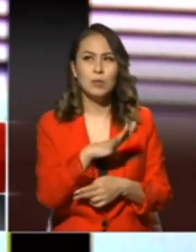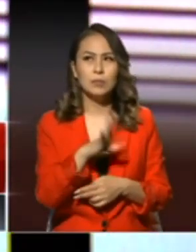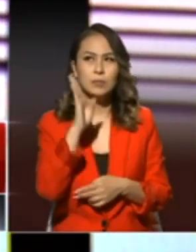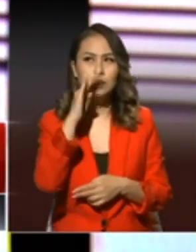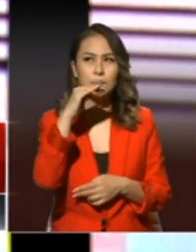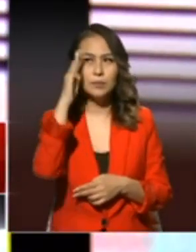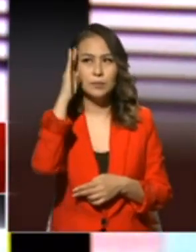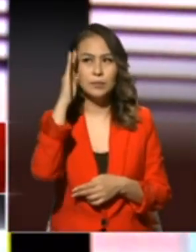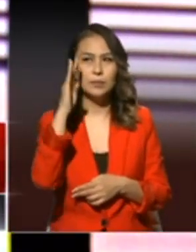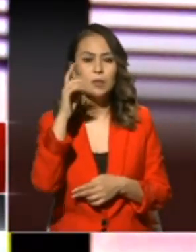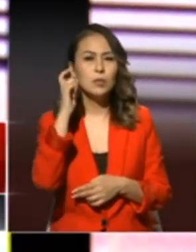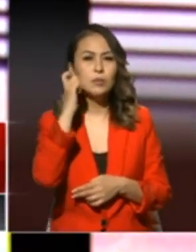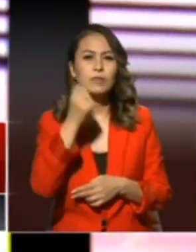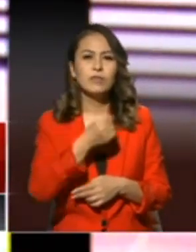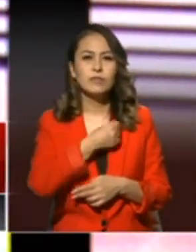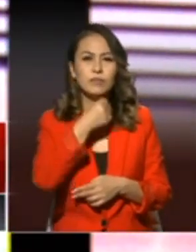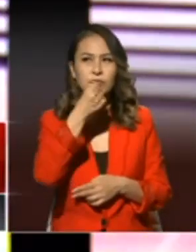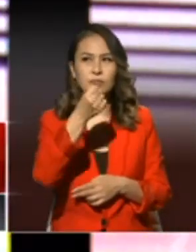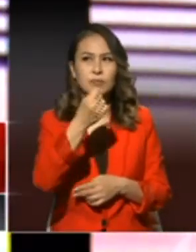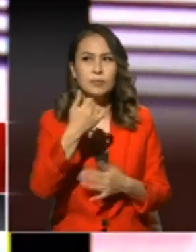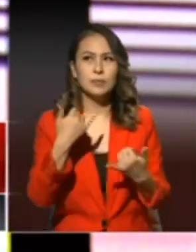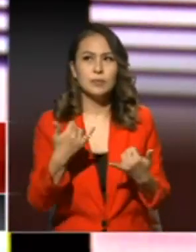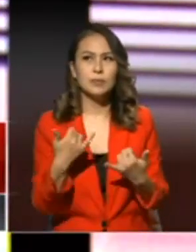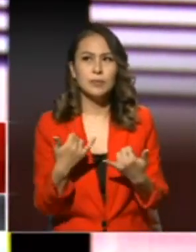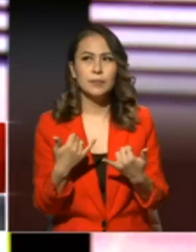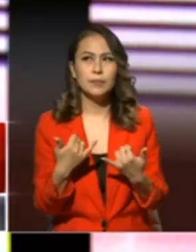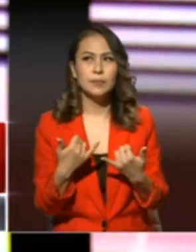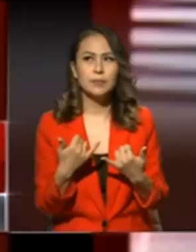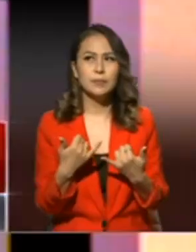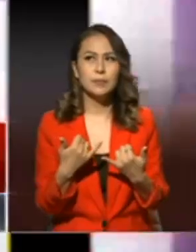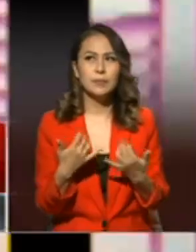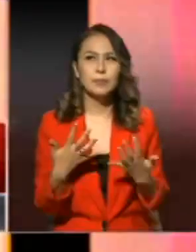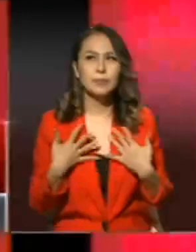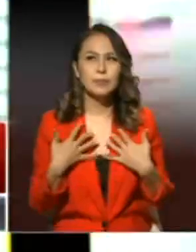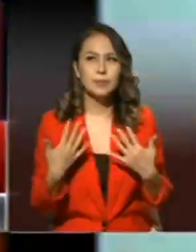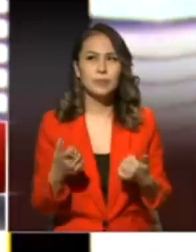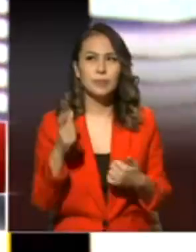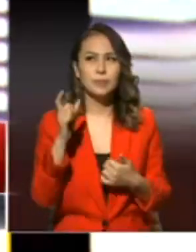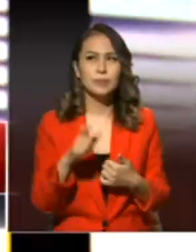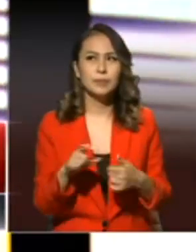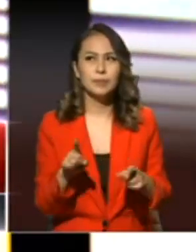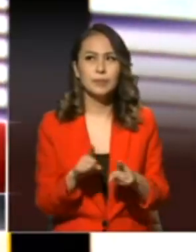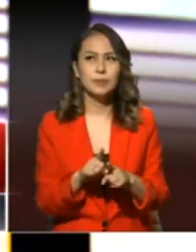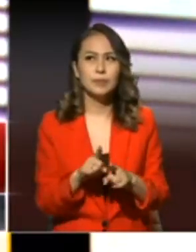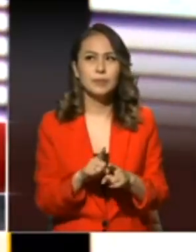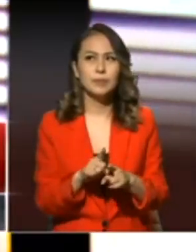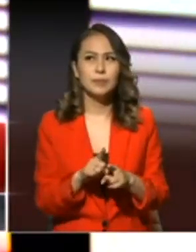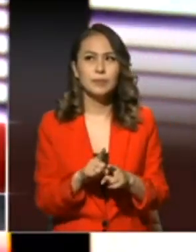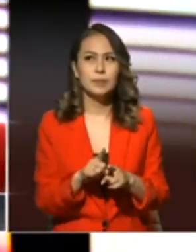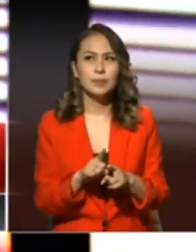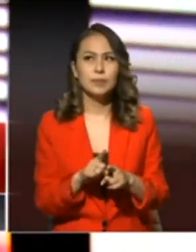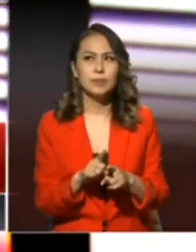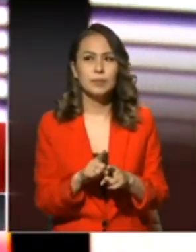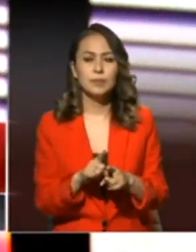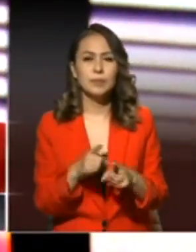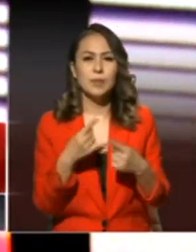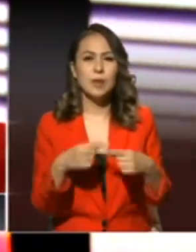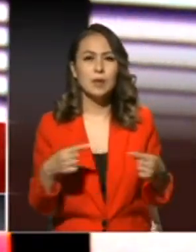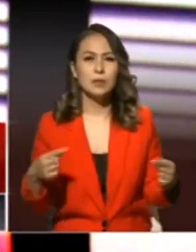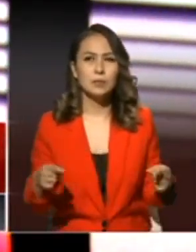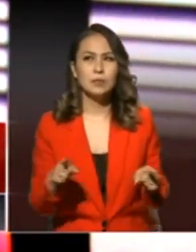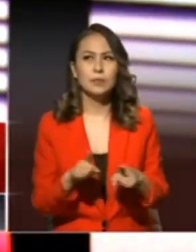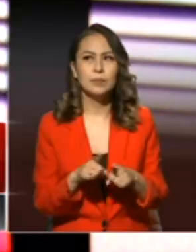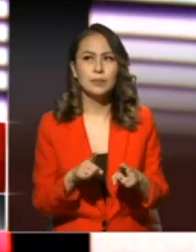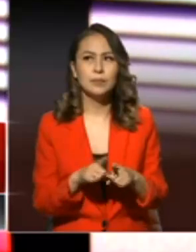әкешім, жасы үлкен, үйде қазір дені сау адам бар ма? Келетін. Сондықтан әртүрлі жолдарды